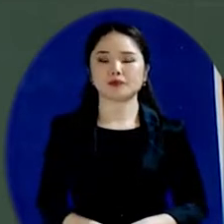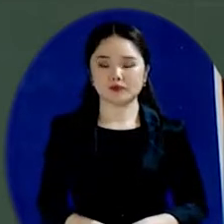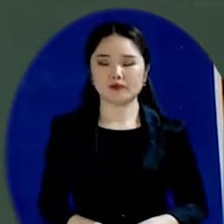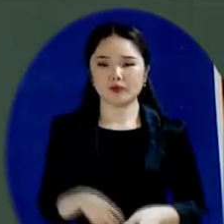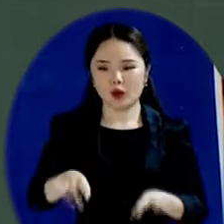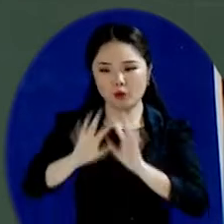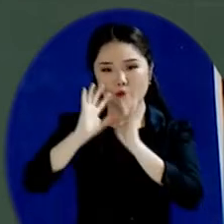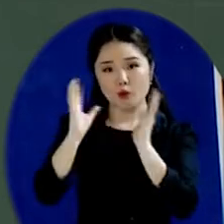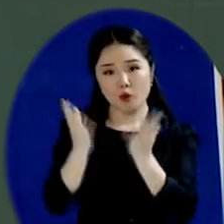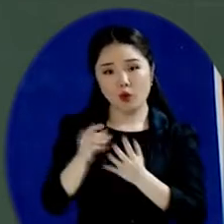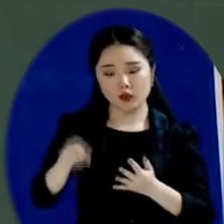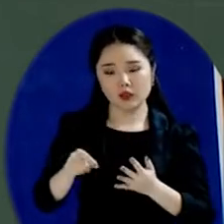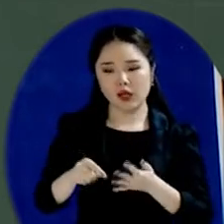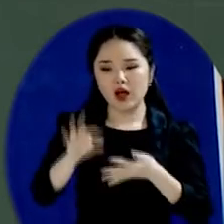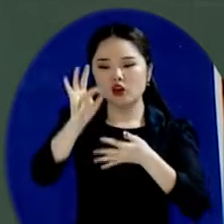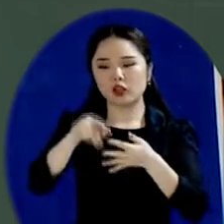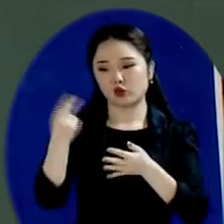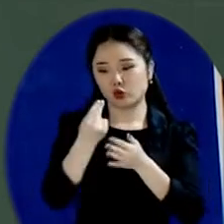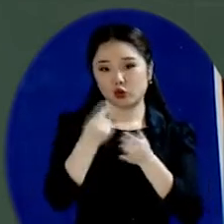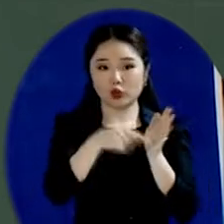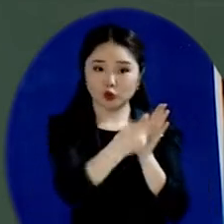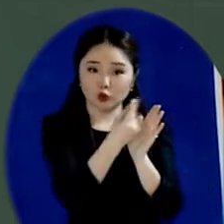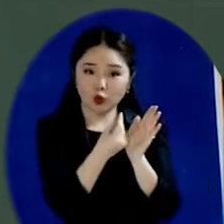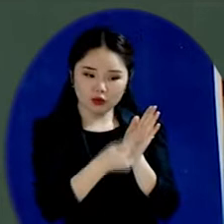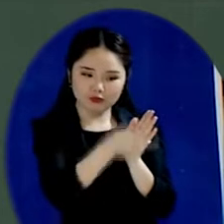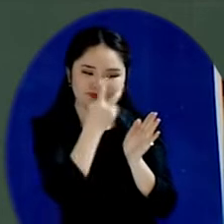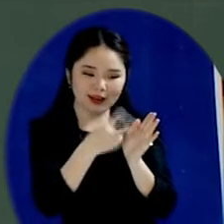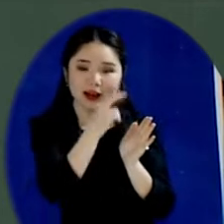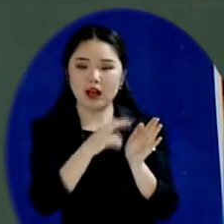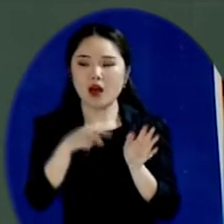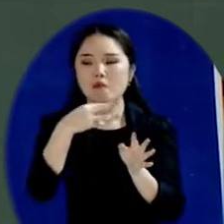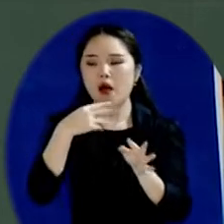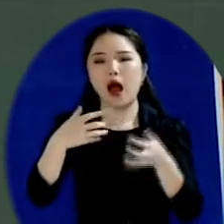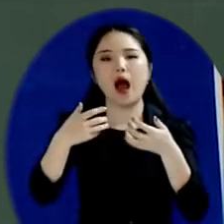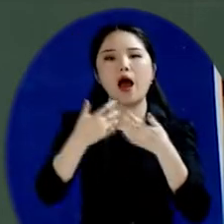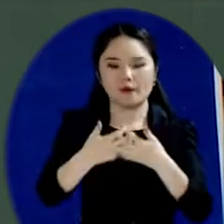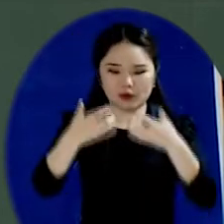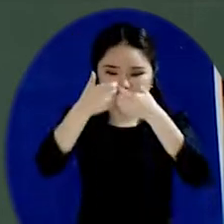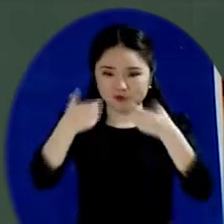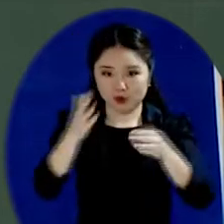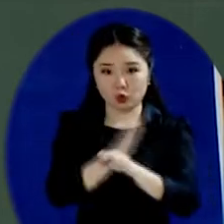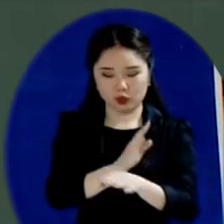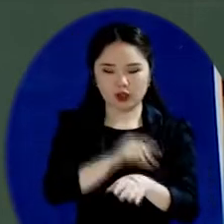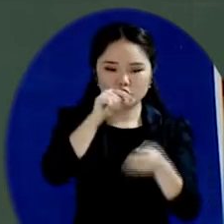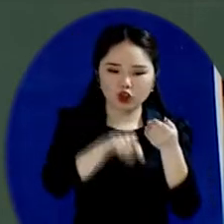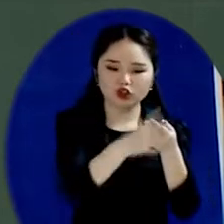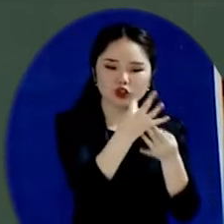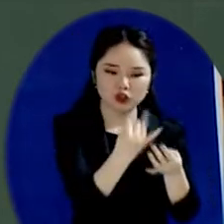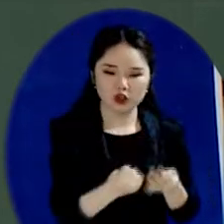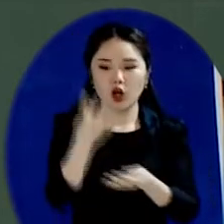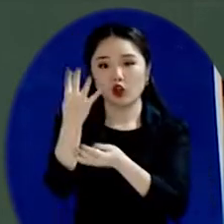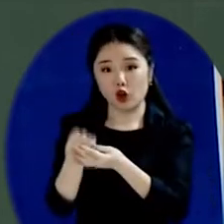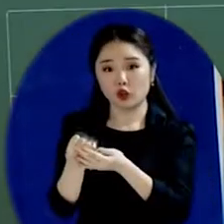ингээд энд эдгээр зурагт байгаа амттаа ангилж ялгуулж агаад амтан амтнаар нь тоолоход хүслэнгийн дүү